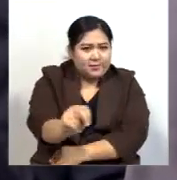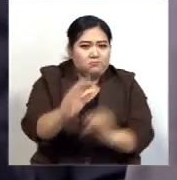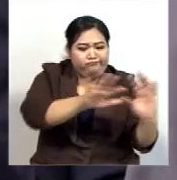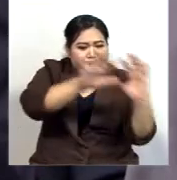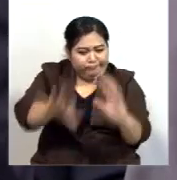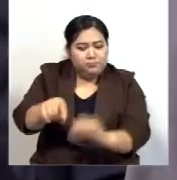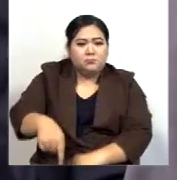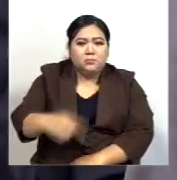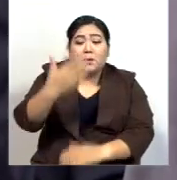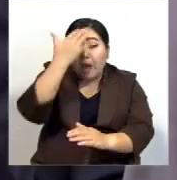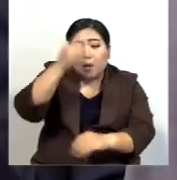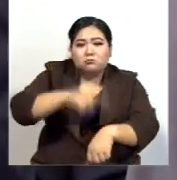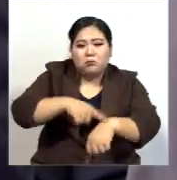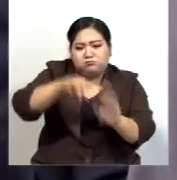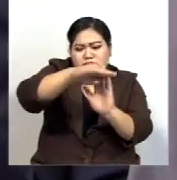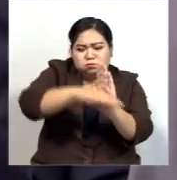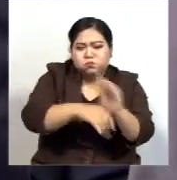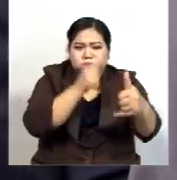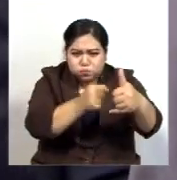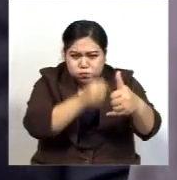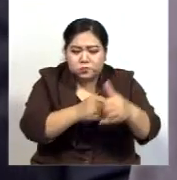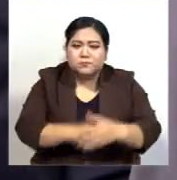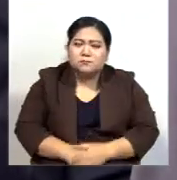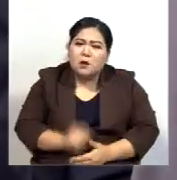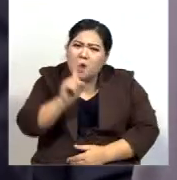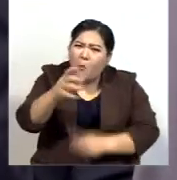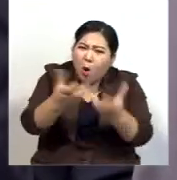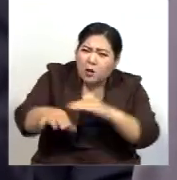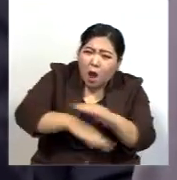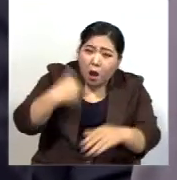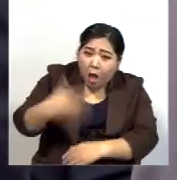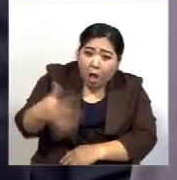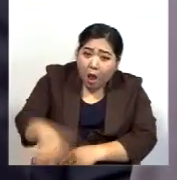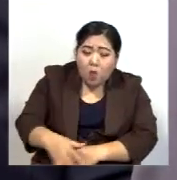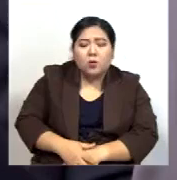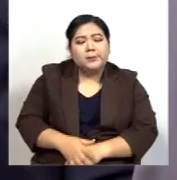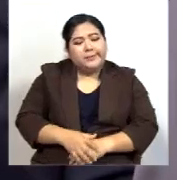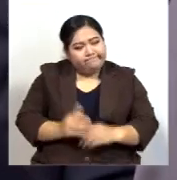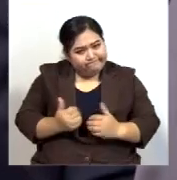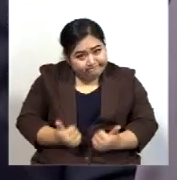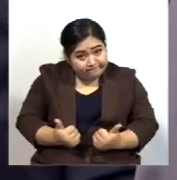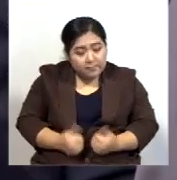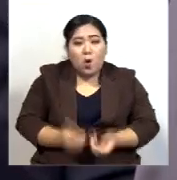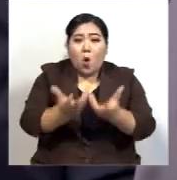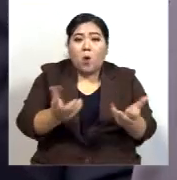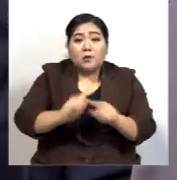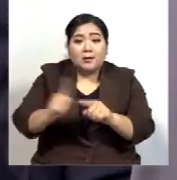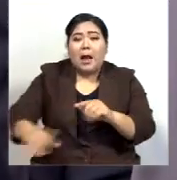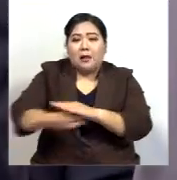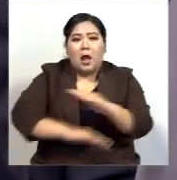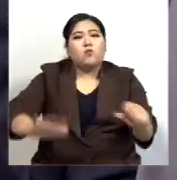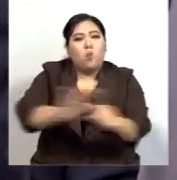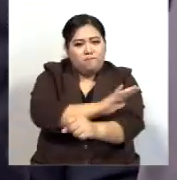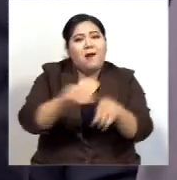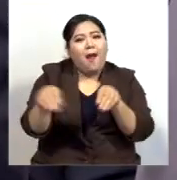การครับ เราได้หลักฐานสำคัญเช่นรถหรือว่าปืนที่ใช้ก่อเหตุอย่างไ รครับเราได้เกือบจะครบหมดแล้วครับ